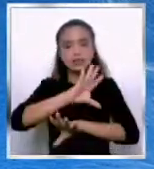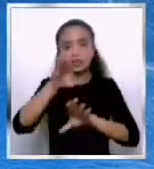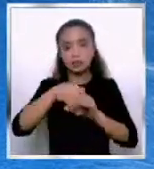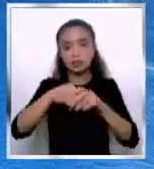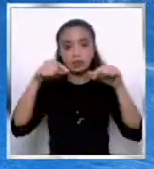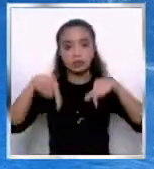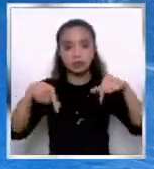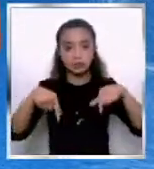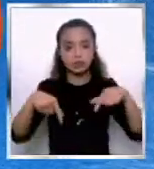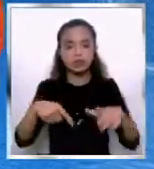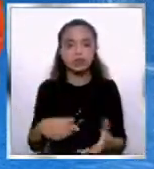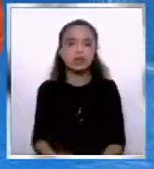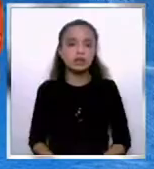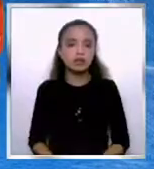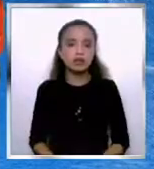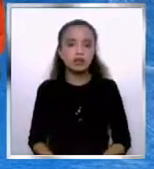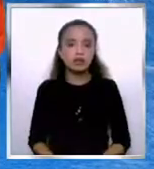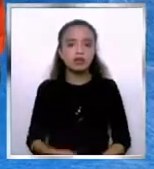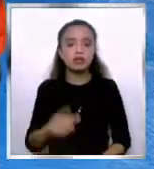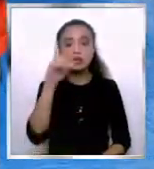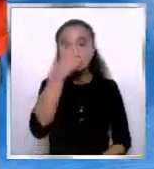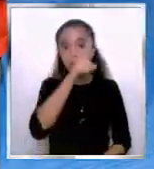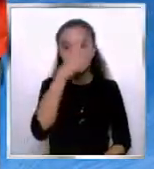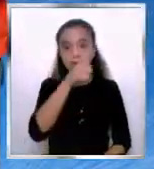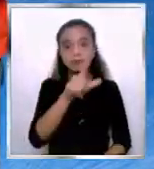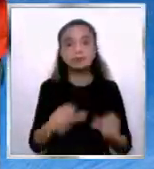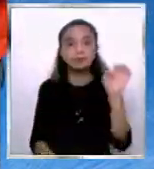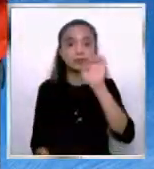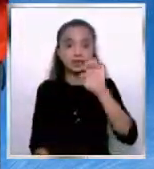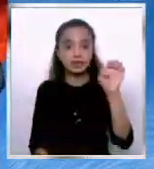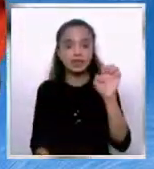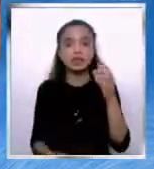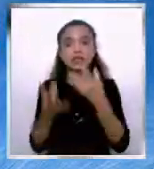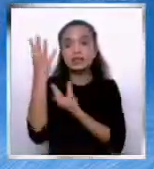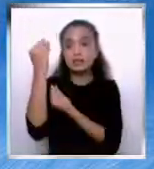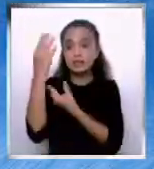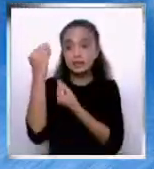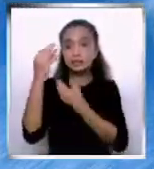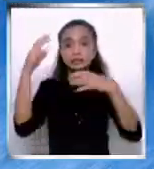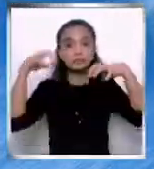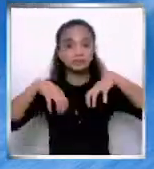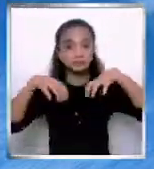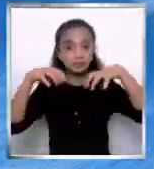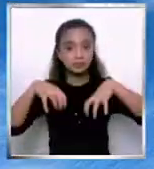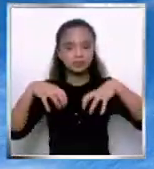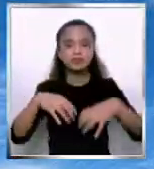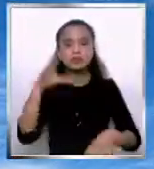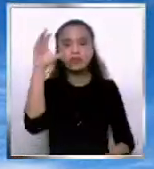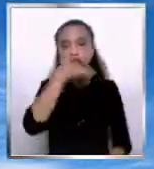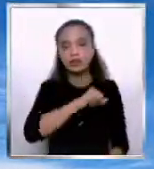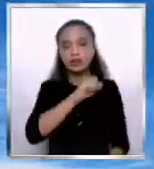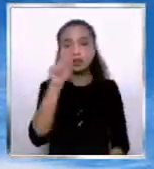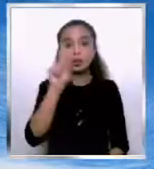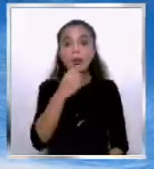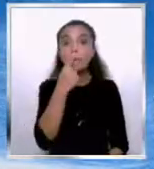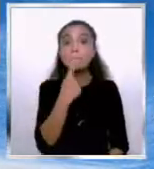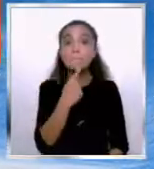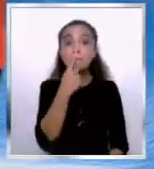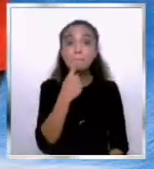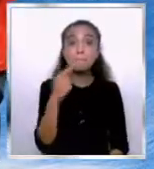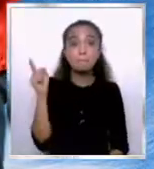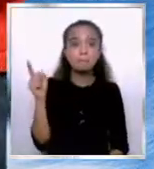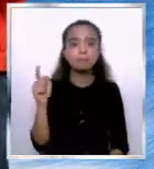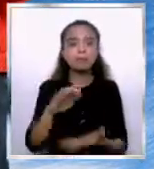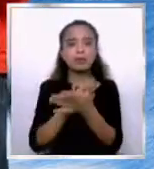eastern section ng Luzon. Sa latest wind forecast map ng Metro Weather, inaasahan yung kulay pula na yan. Lalakas ang